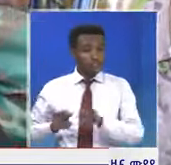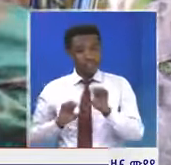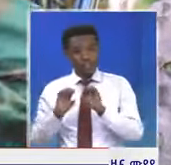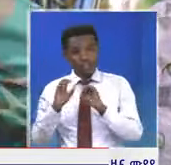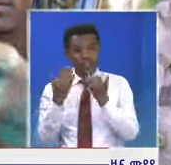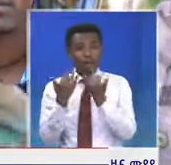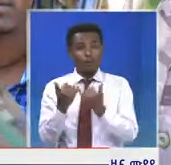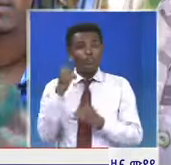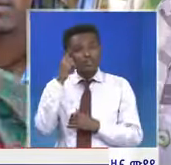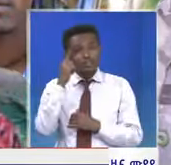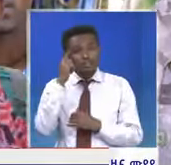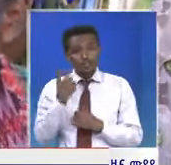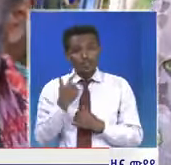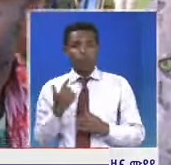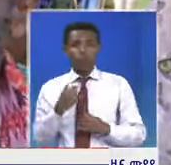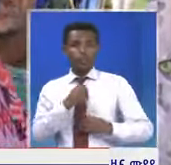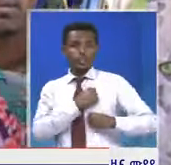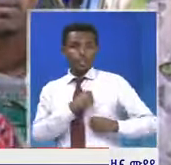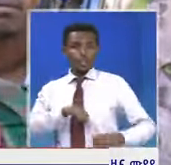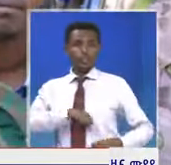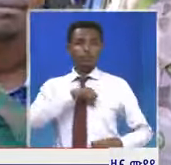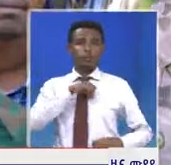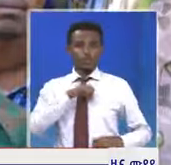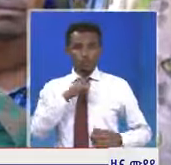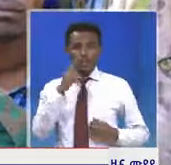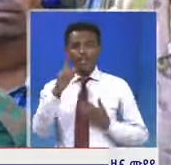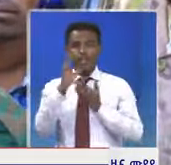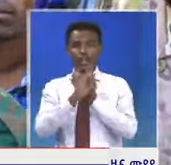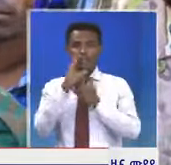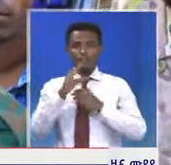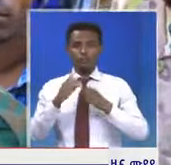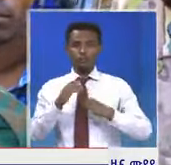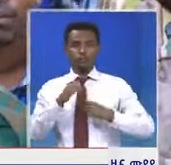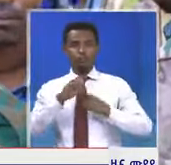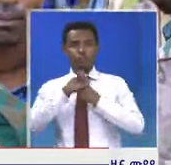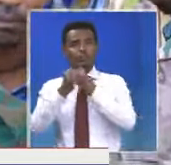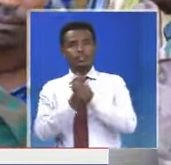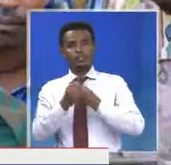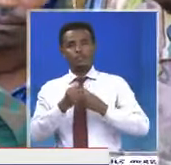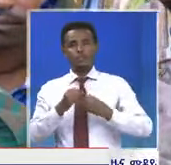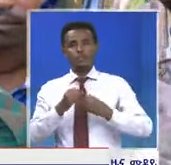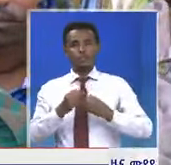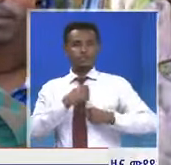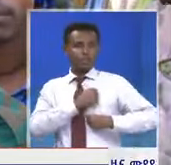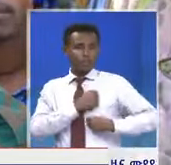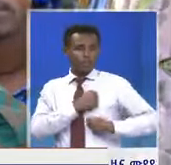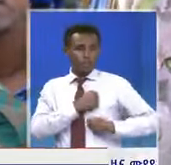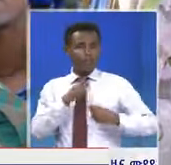ስናስበው ግን ውትድርና ኩራት ነው። ለአንድ ሀገር ደግሞ ትልቁ መሰረት ውትድርና ነው። በተለይ የአማራ